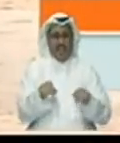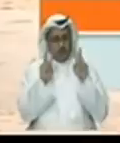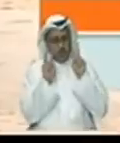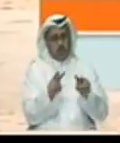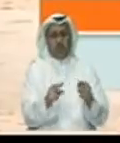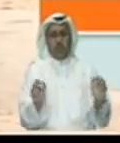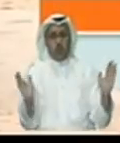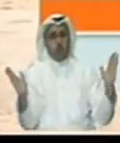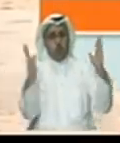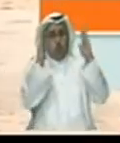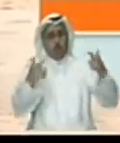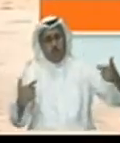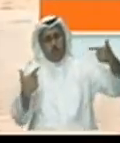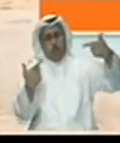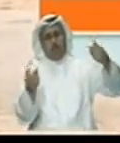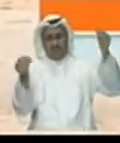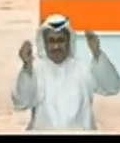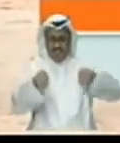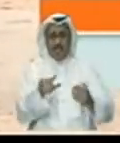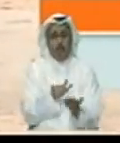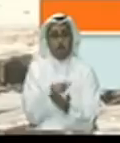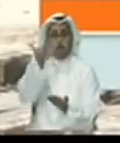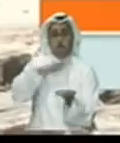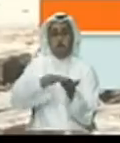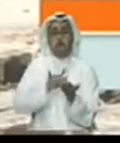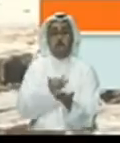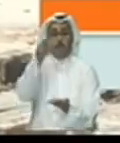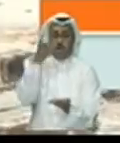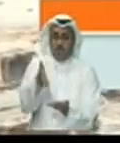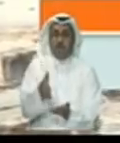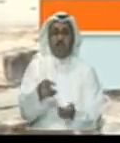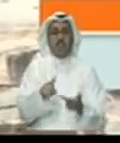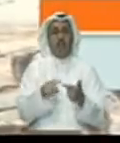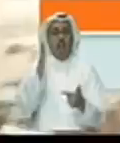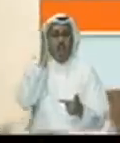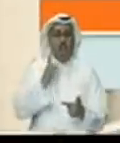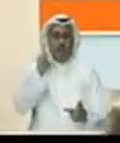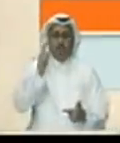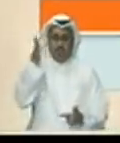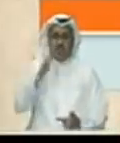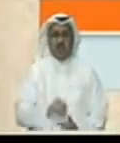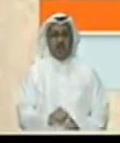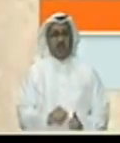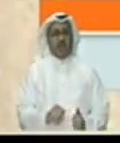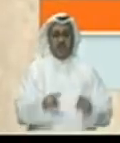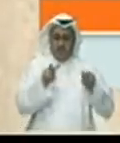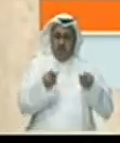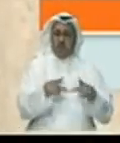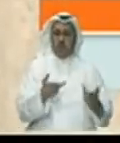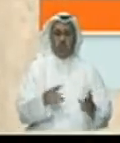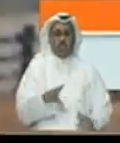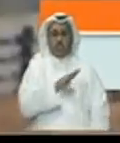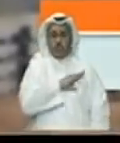بوقوع مواجهات ضارية في محيط مطار العاصمة الليبية وتصاعد أعمدة الدخان. وفي السياق ذاته قال الجيش